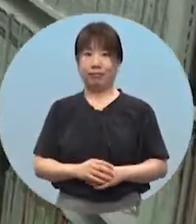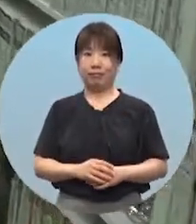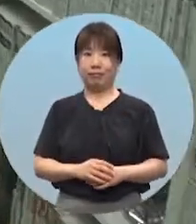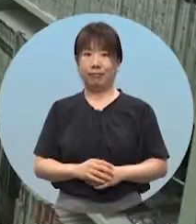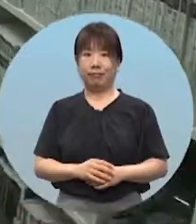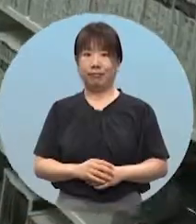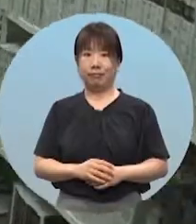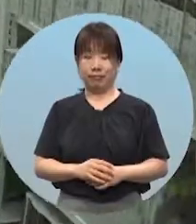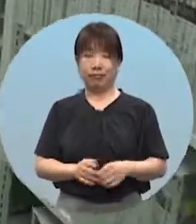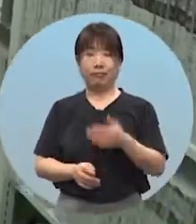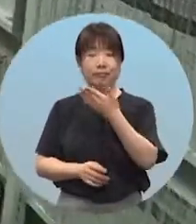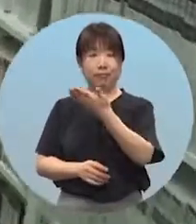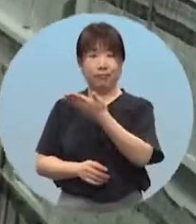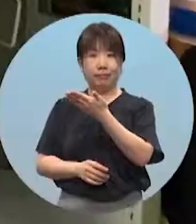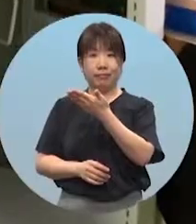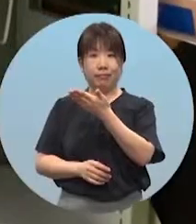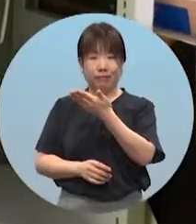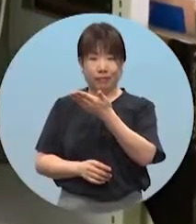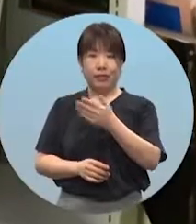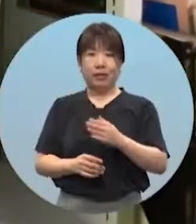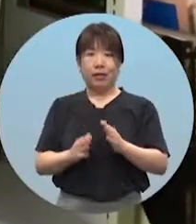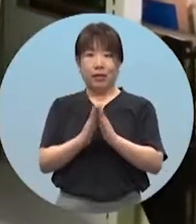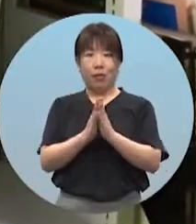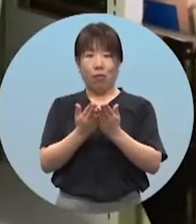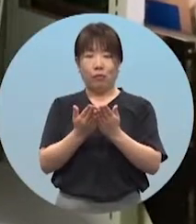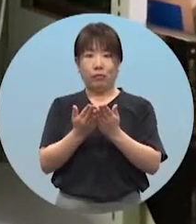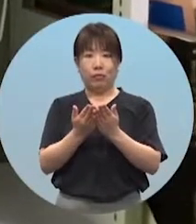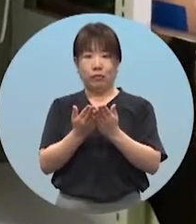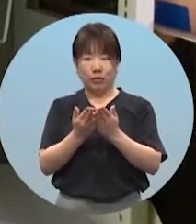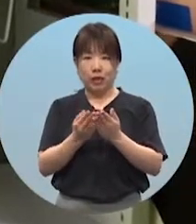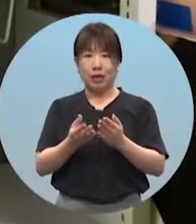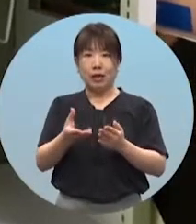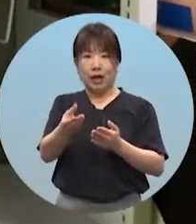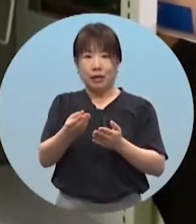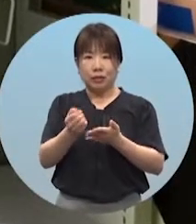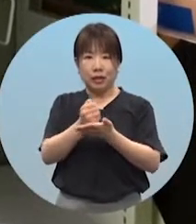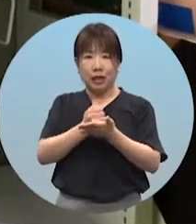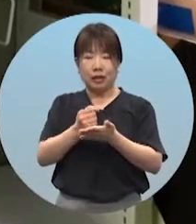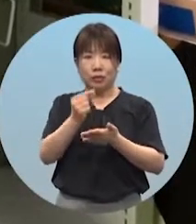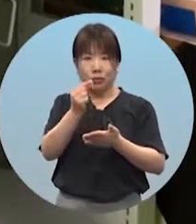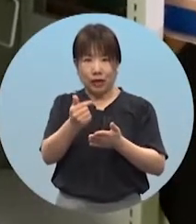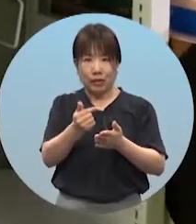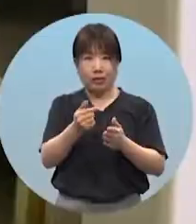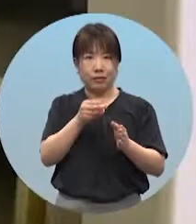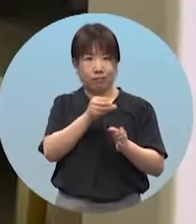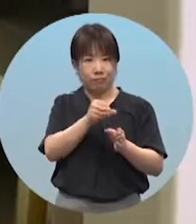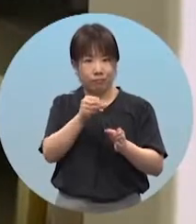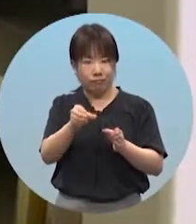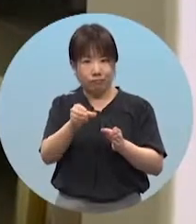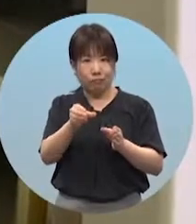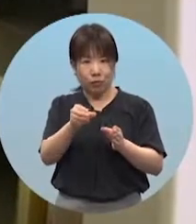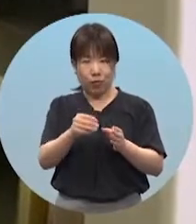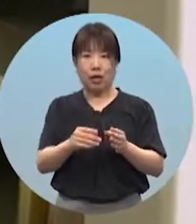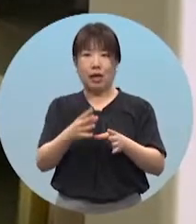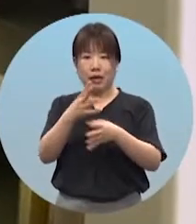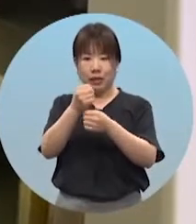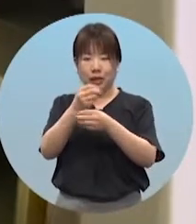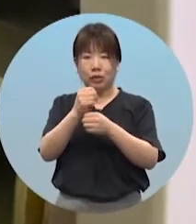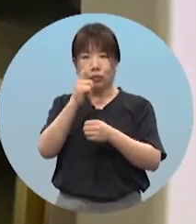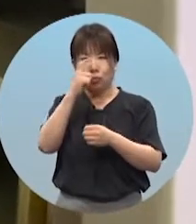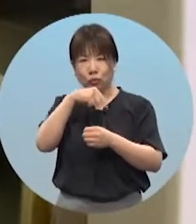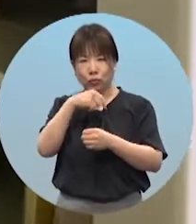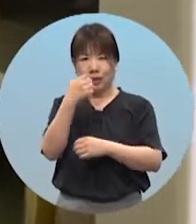こちらには多くの棚があり、借りられることの少ない本や古くなった新聞なども保管してあります